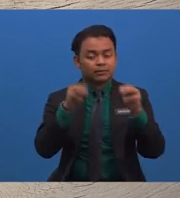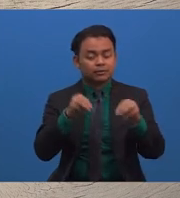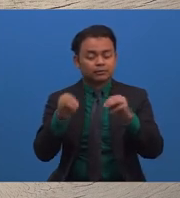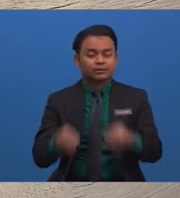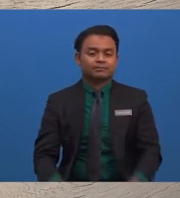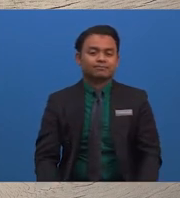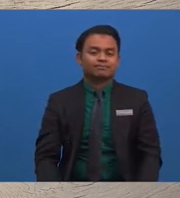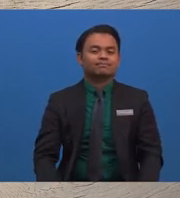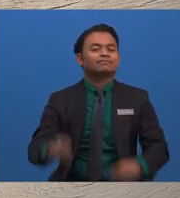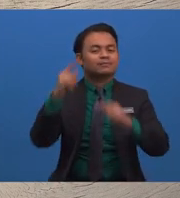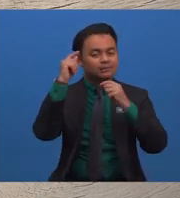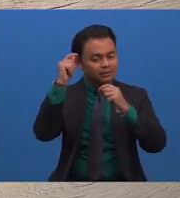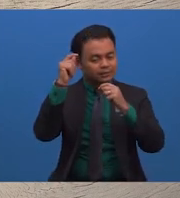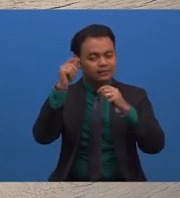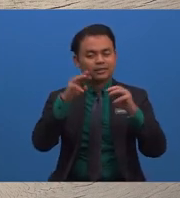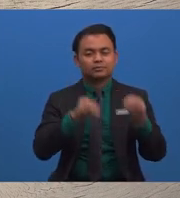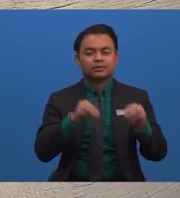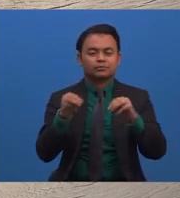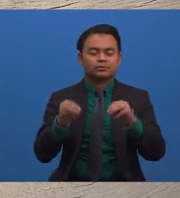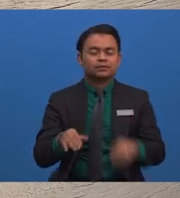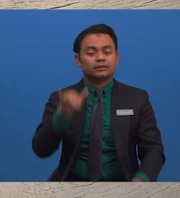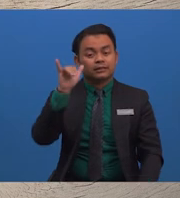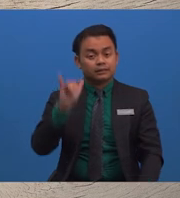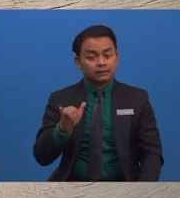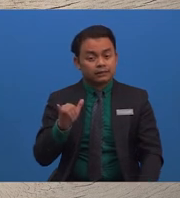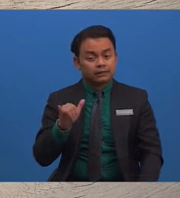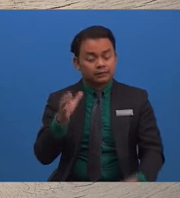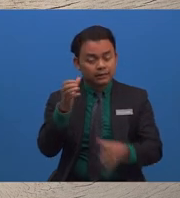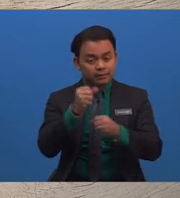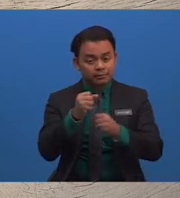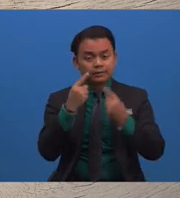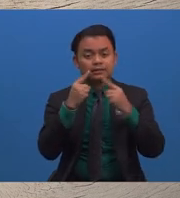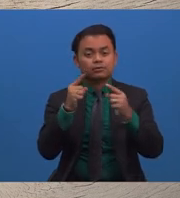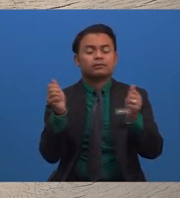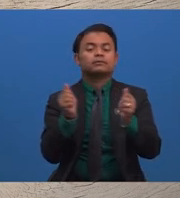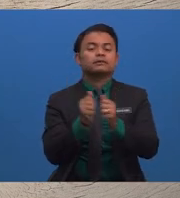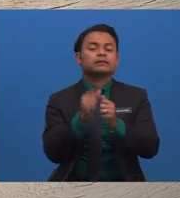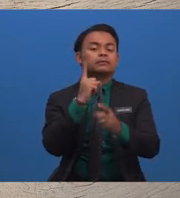Syabas diucapkan kepada murid-murid yang dapat menjawab dengan tepat.